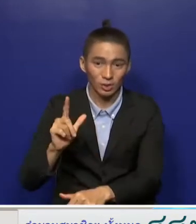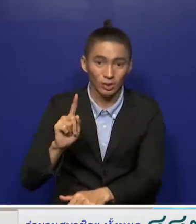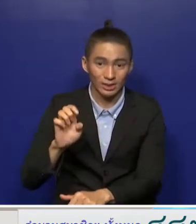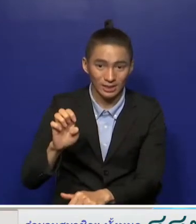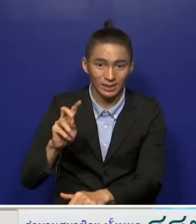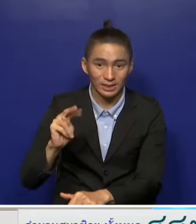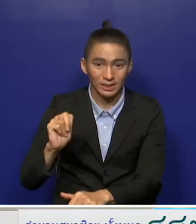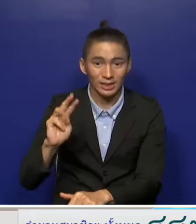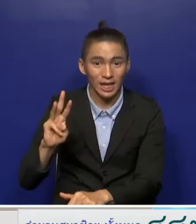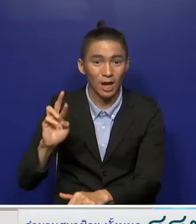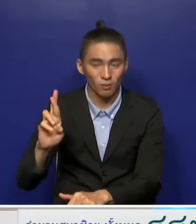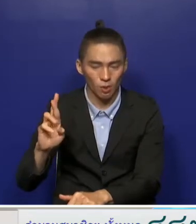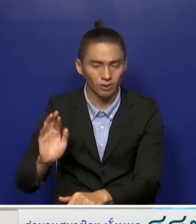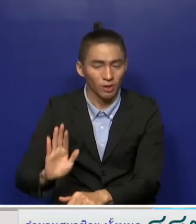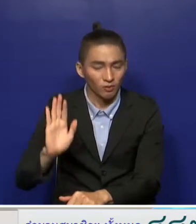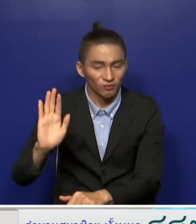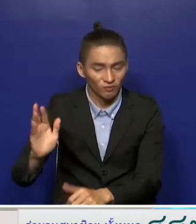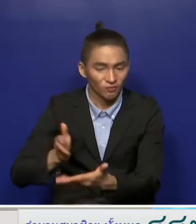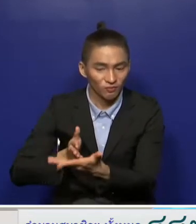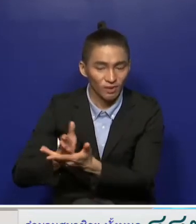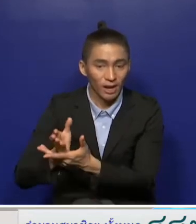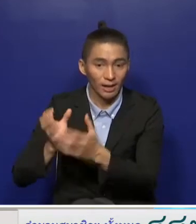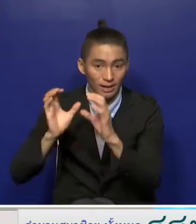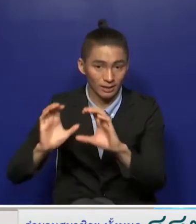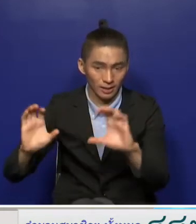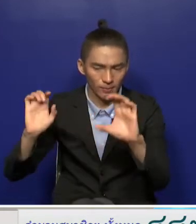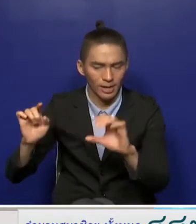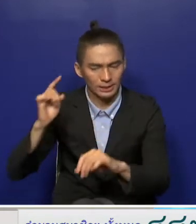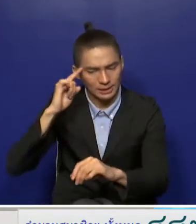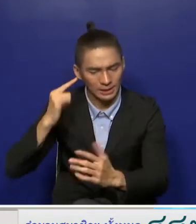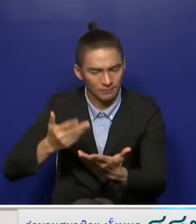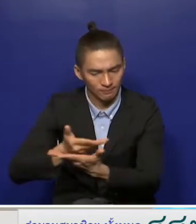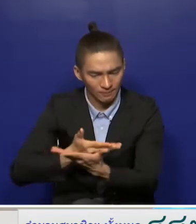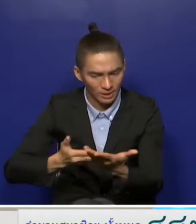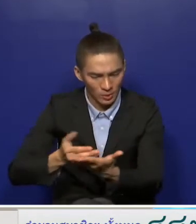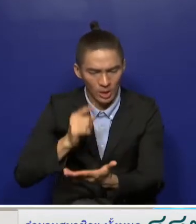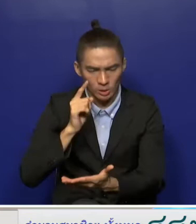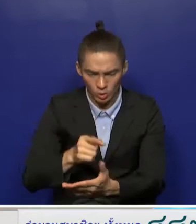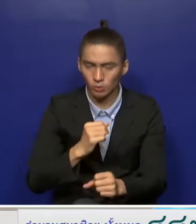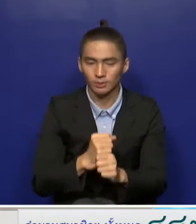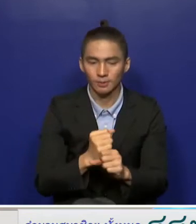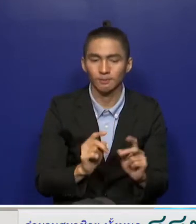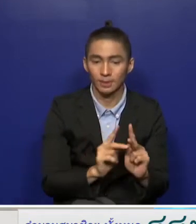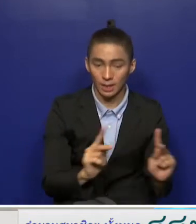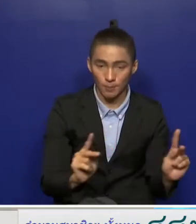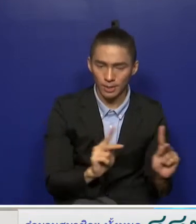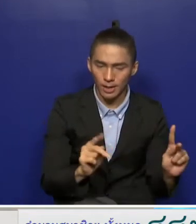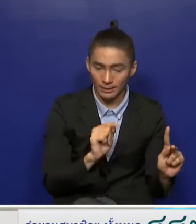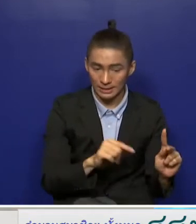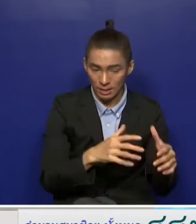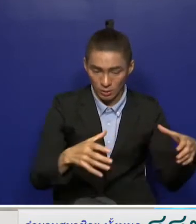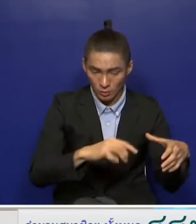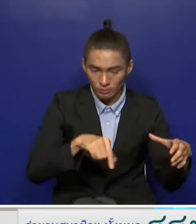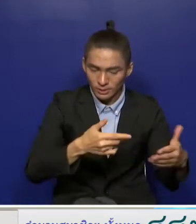ในส่วของวิปร96ธาบาลเราได้พจนาเห็นวาควรทจะตั้งก்.ที่การและก็จะไปศึกรษาใ